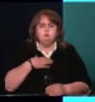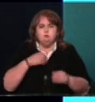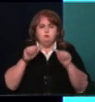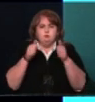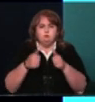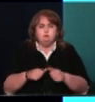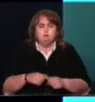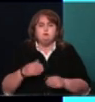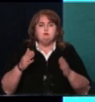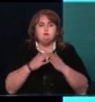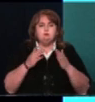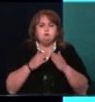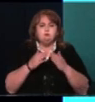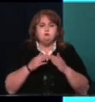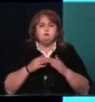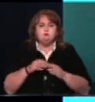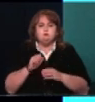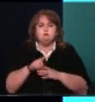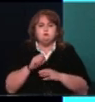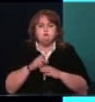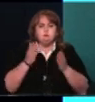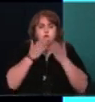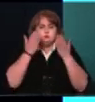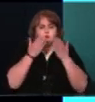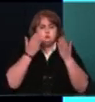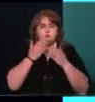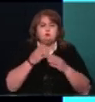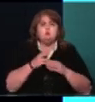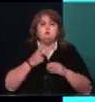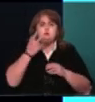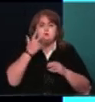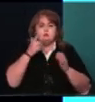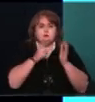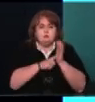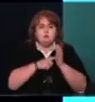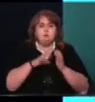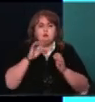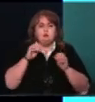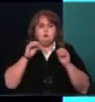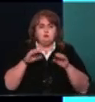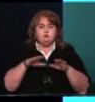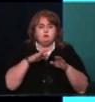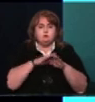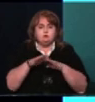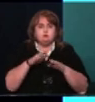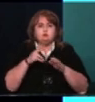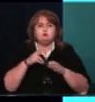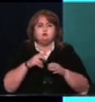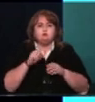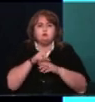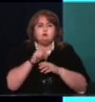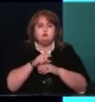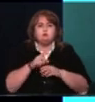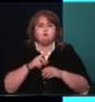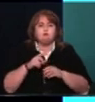Так, домашнее задание. Прочитать тему 37 и решить задачу. Рассчитать частоту